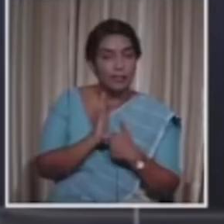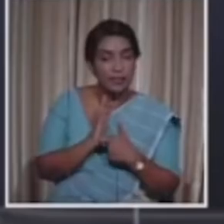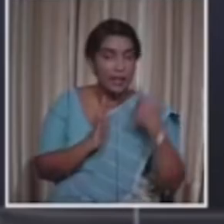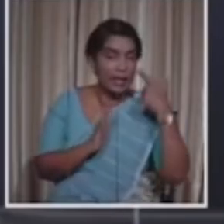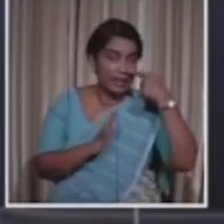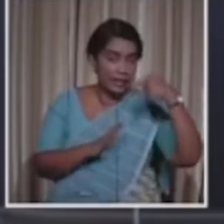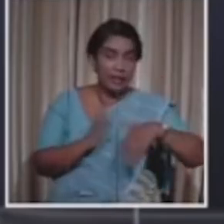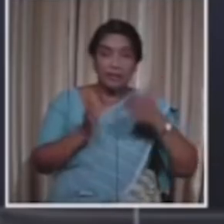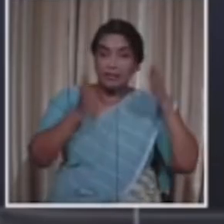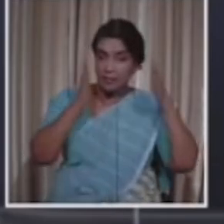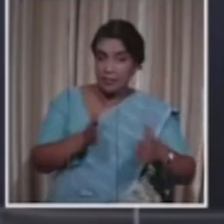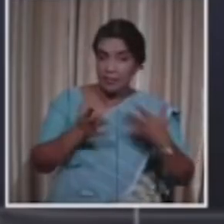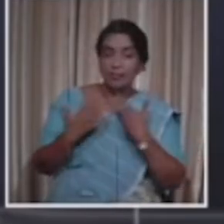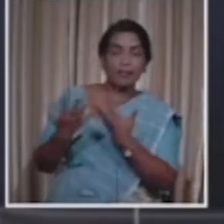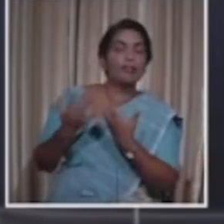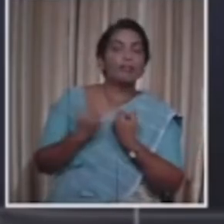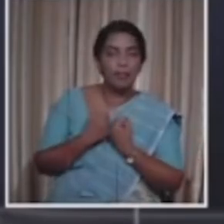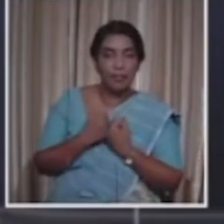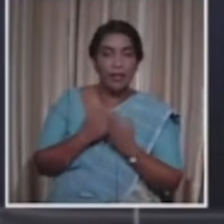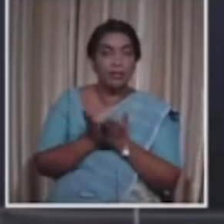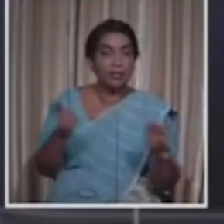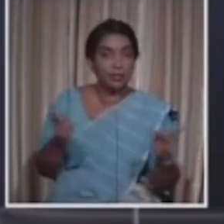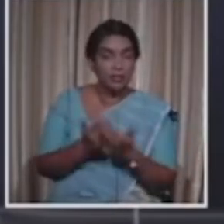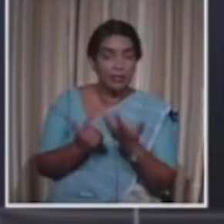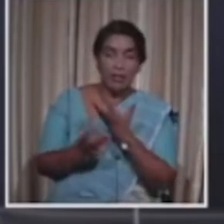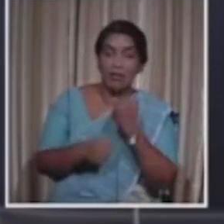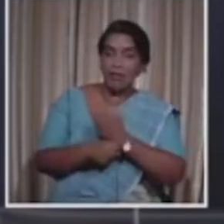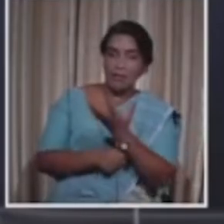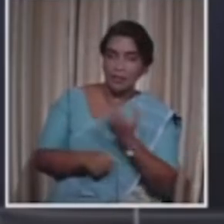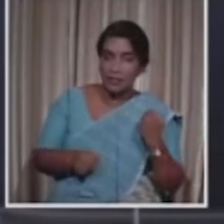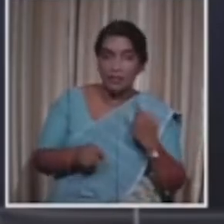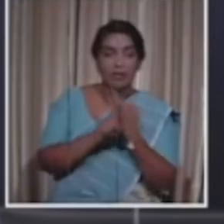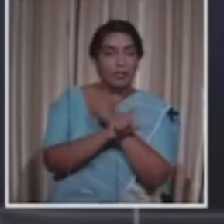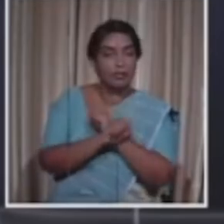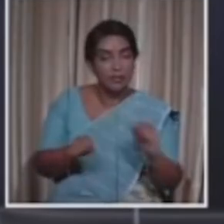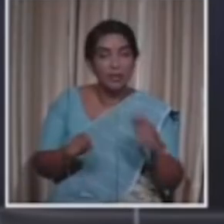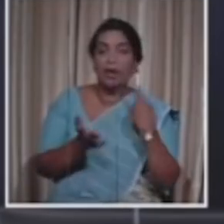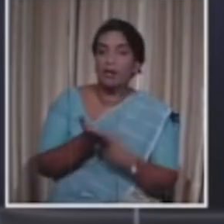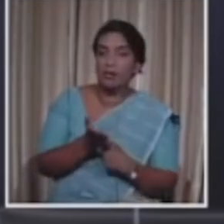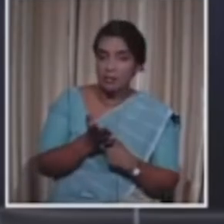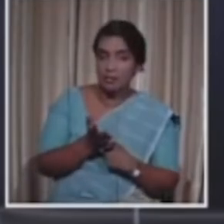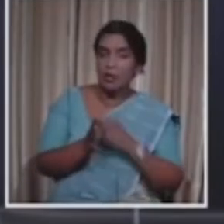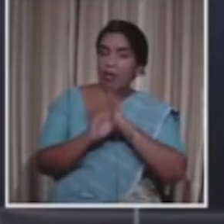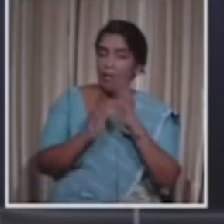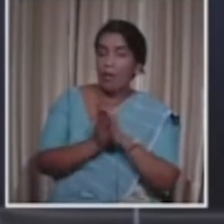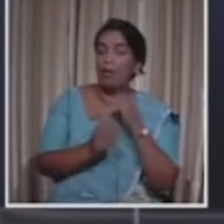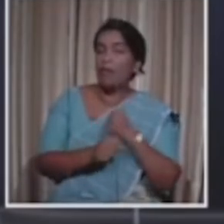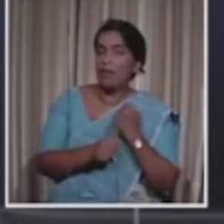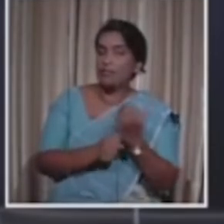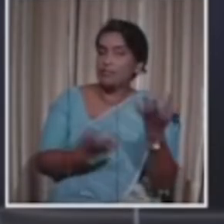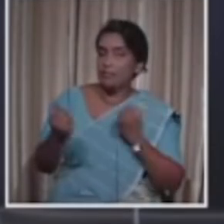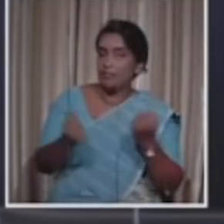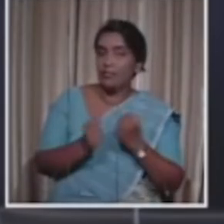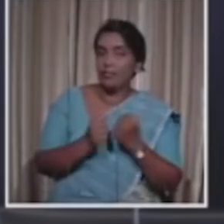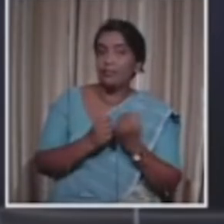tanki apa satu keragatta warai jalan satu keragatta khatuna ek ratmalan meokkoma apita me ratar